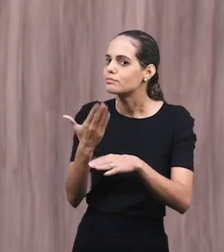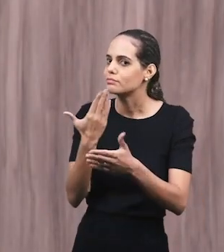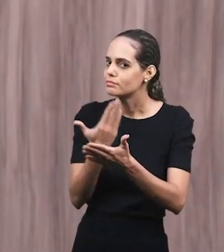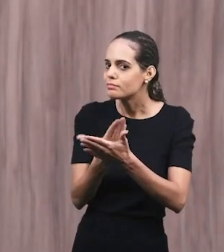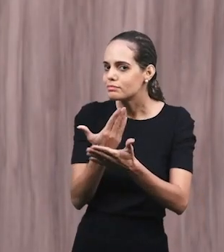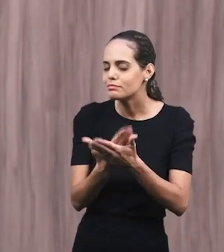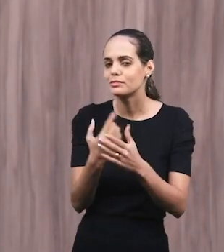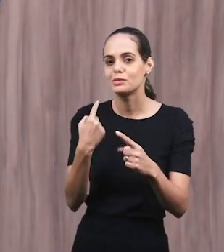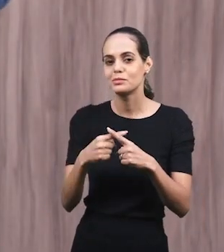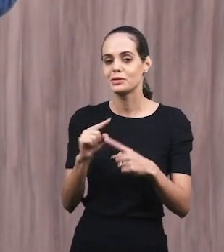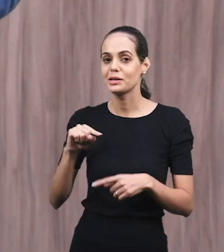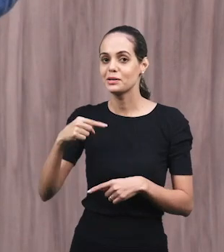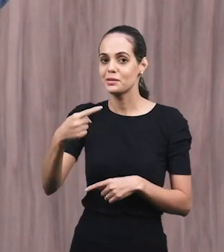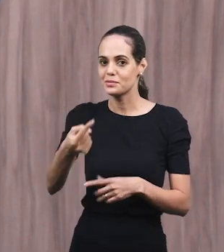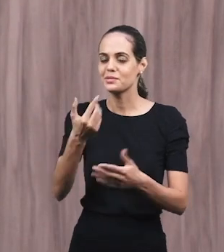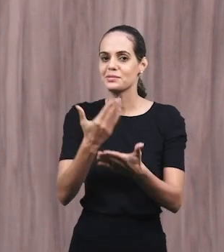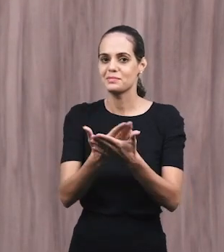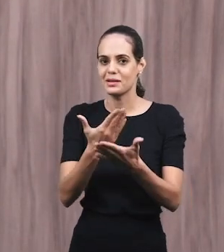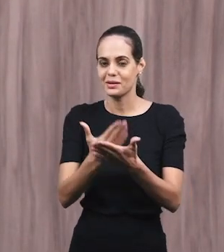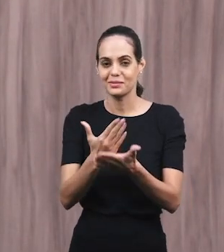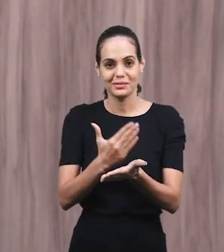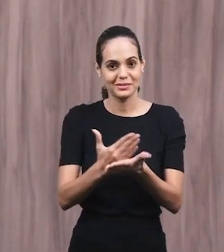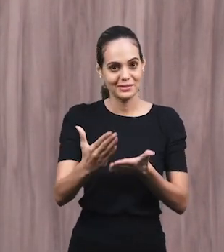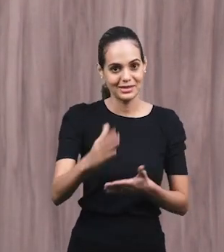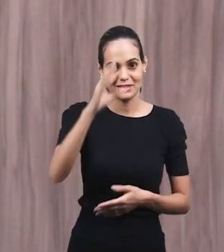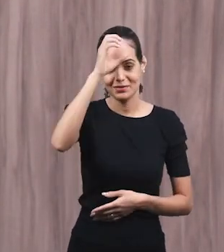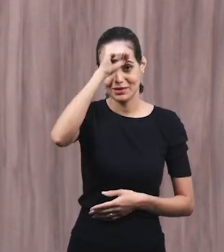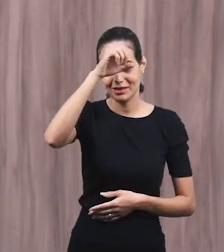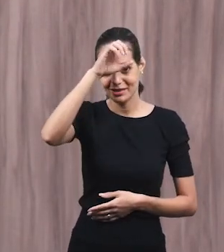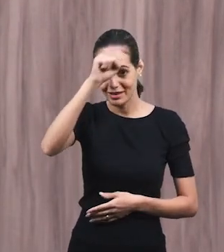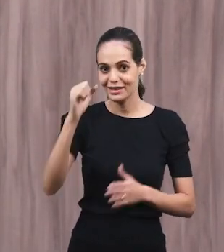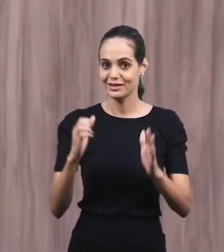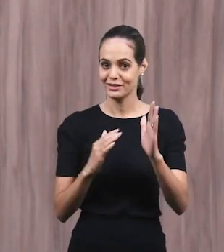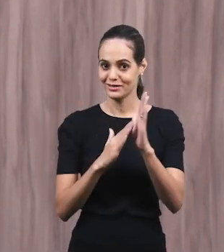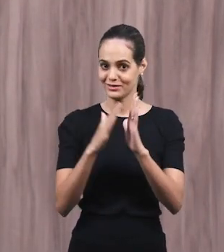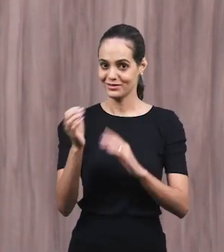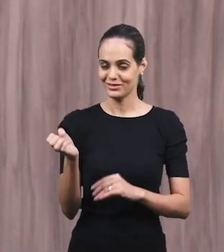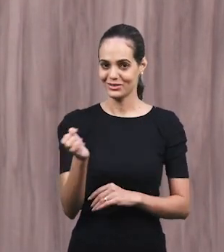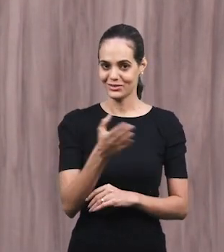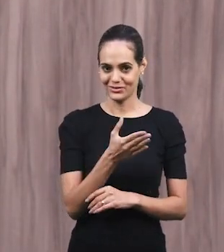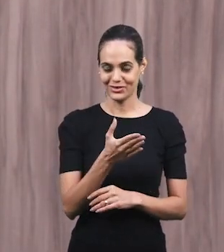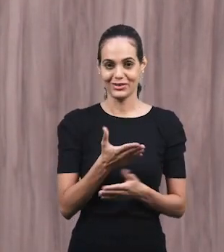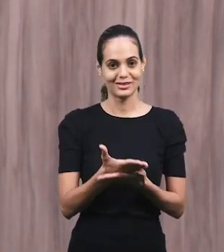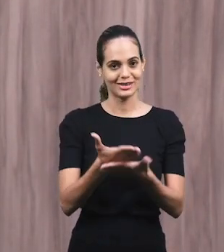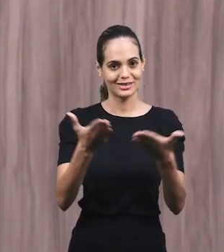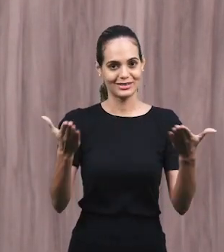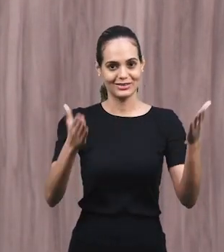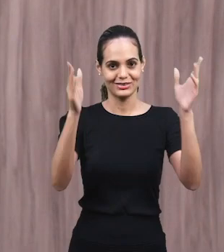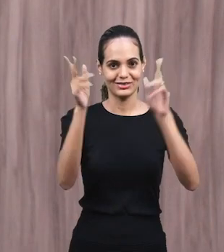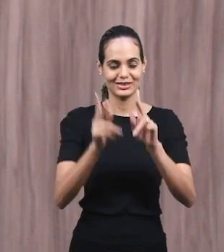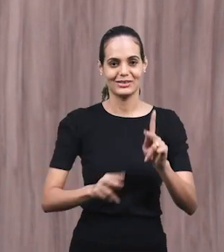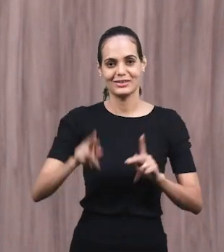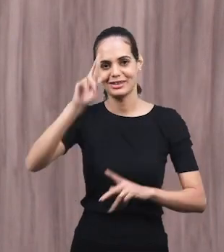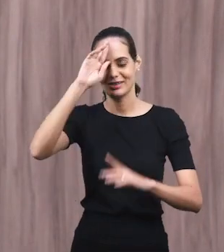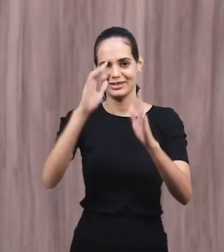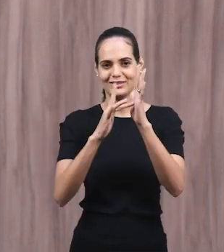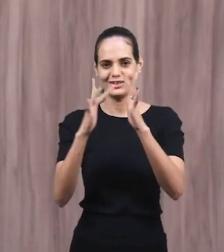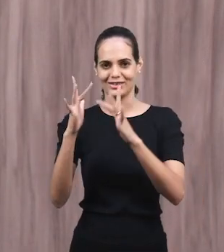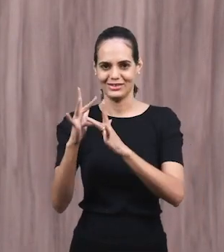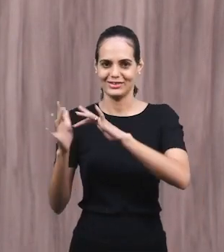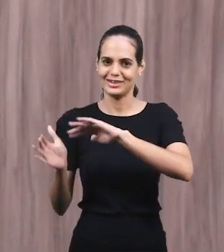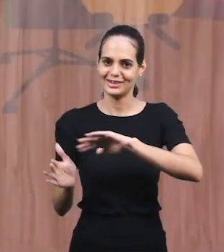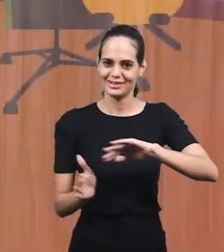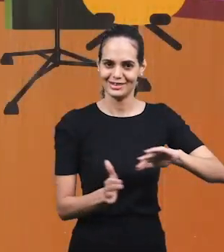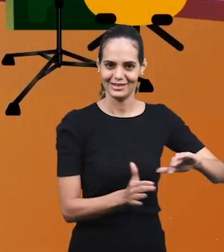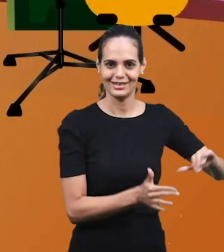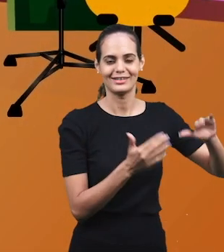Étudiez beaucoup, parce que la prochaine étude, on va déjà commencer à apprendre la nouvelle louange. À tous, la paix du Seigneur Jésus.